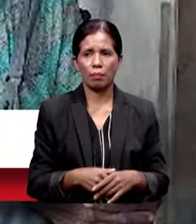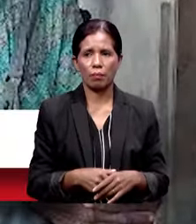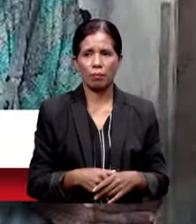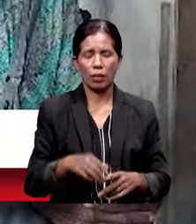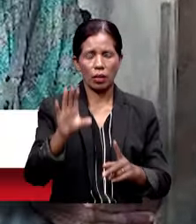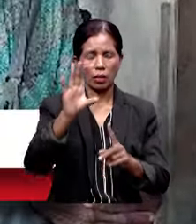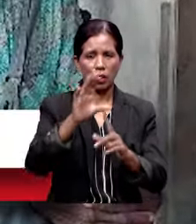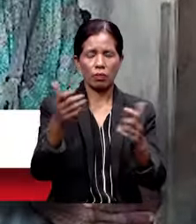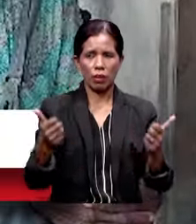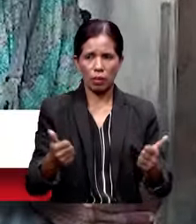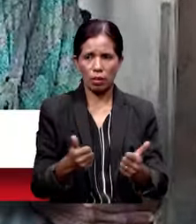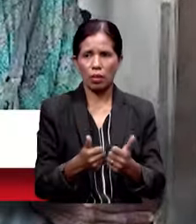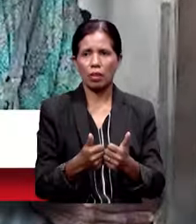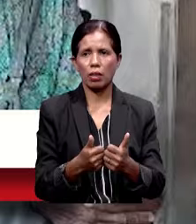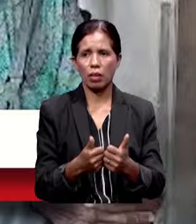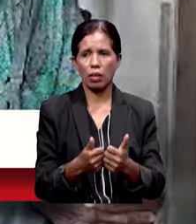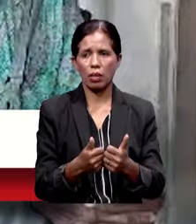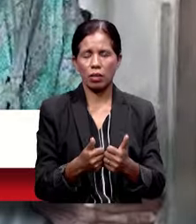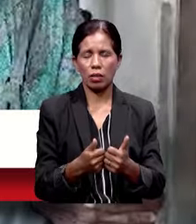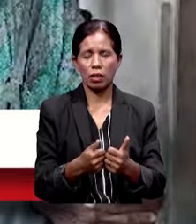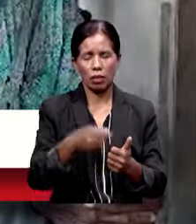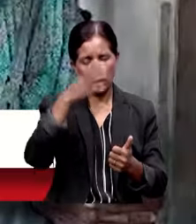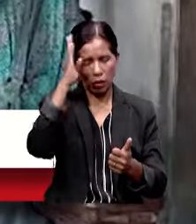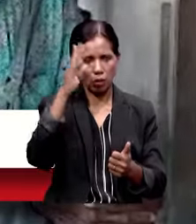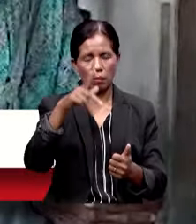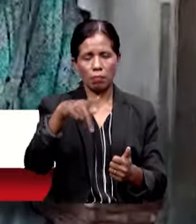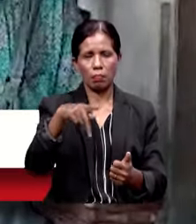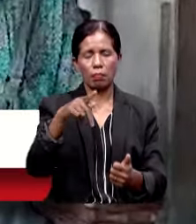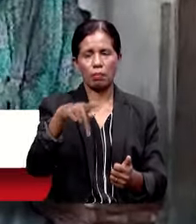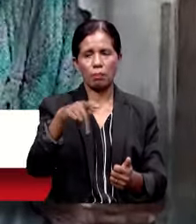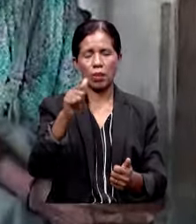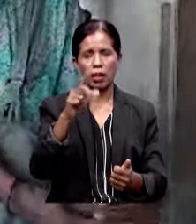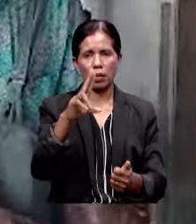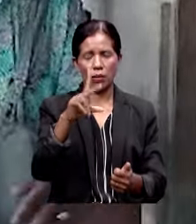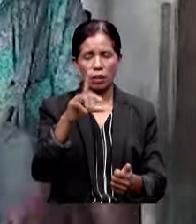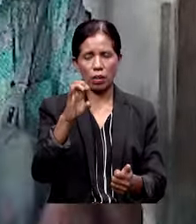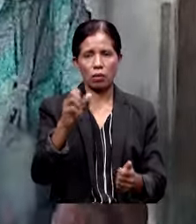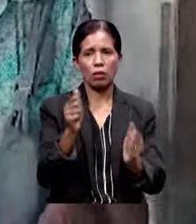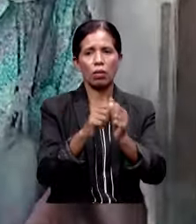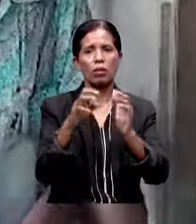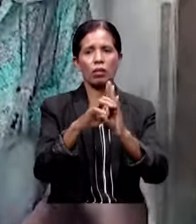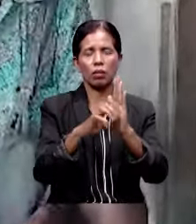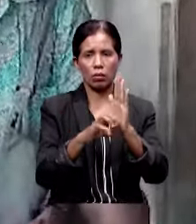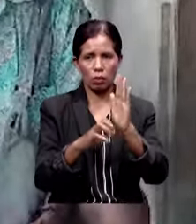sefi aldea, Senor Paul Lemos Marquez, poninia, struktura,